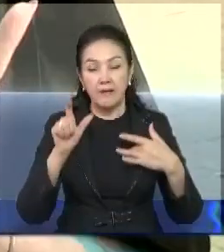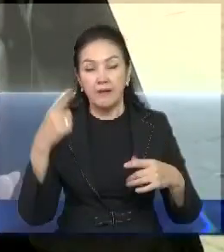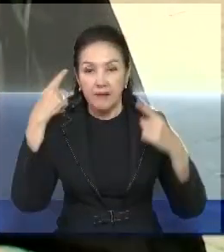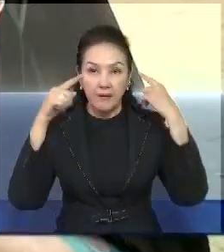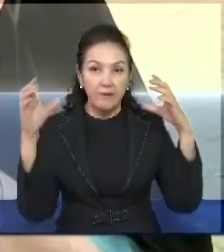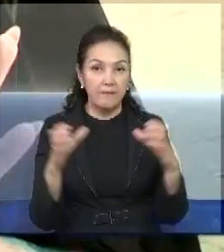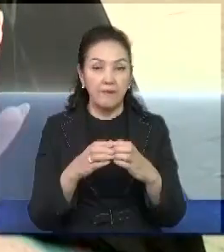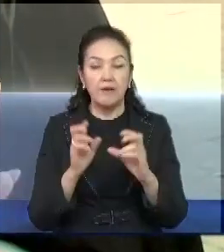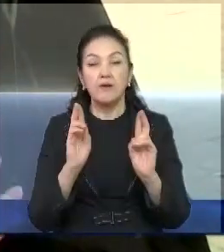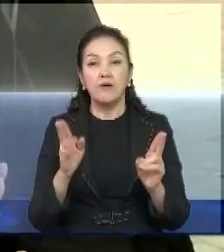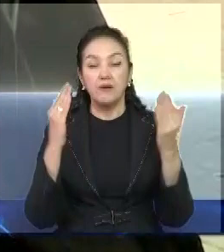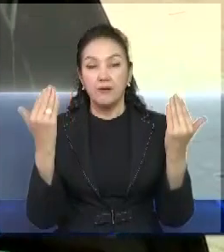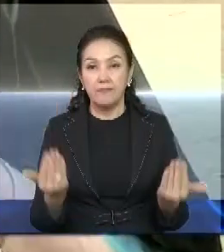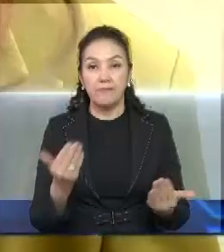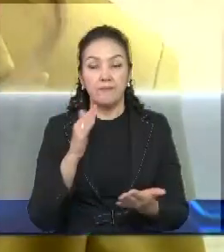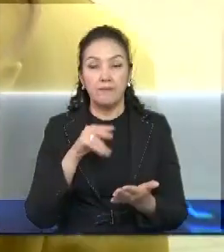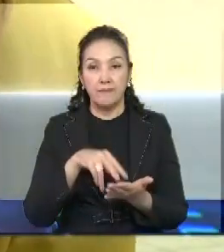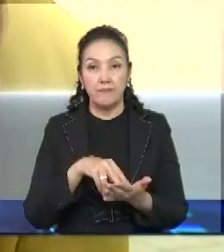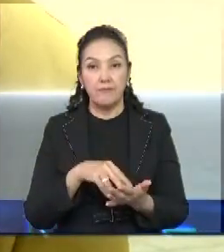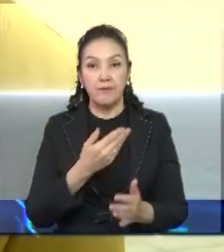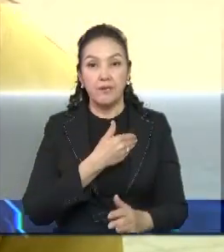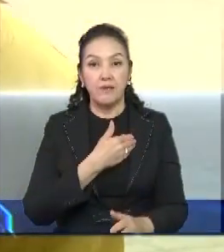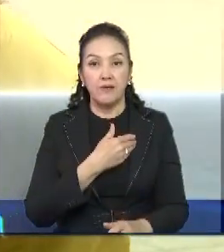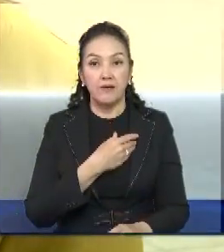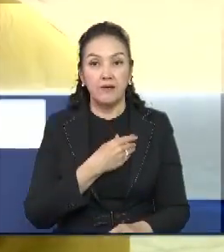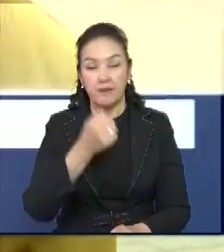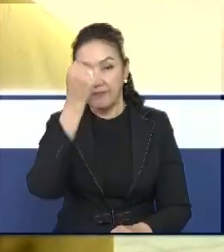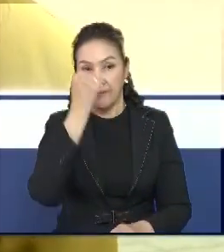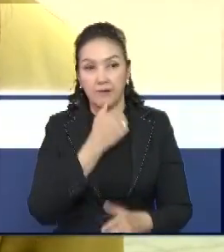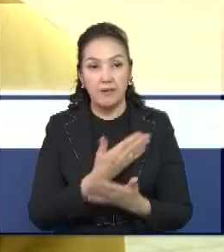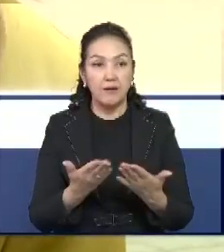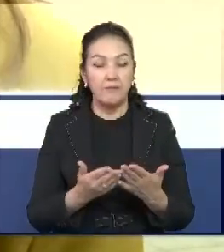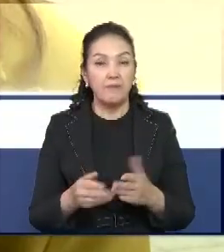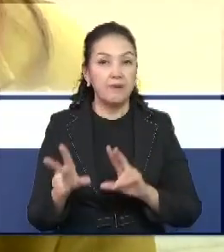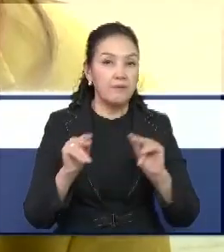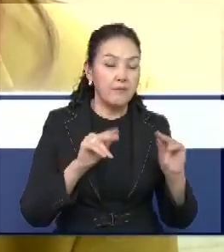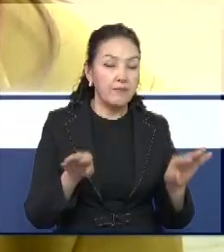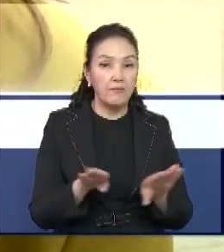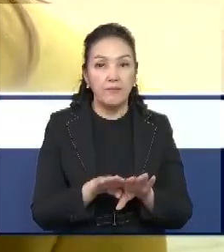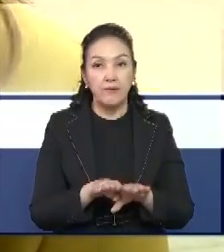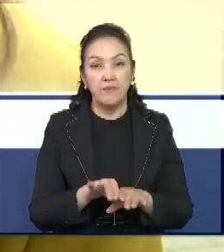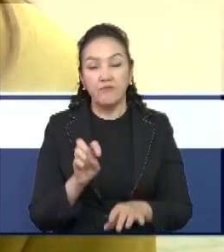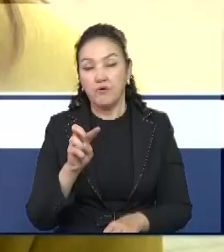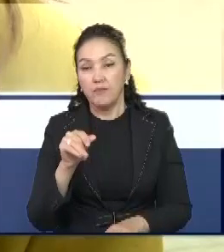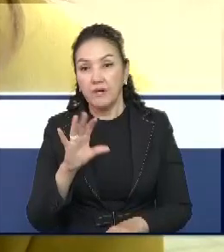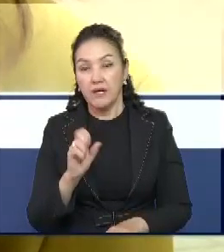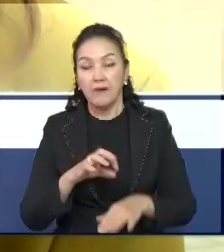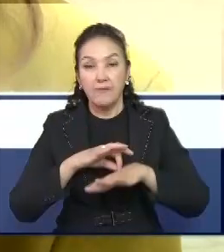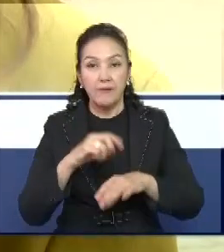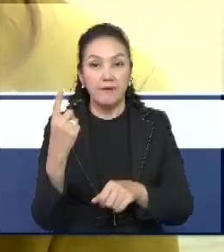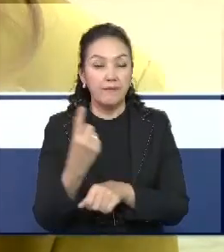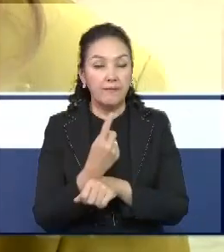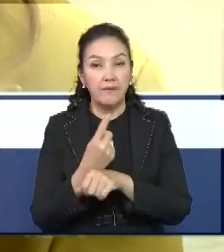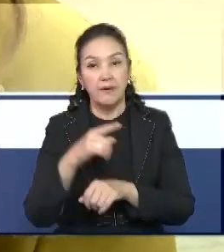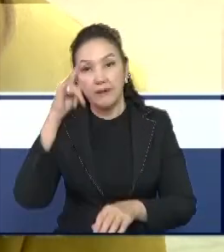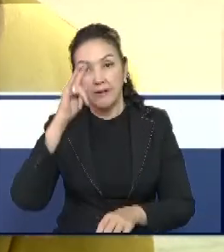творческие коллективы, кто сейчас здесь находится. Я хочу сказать спасибо, что я являюсь частью такого форума, который проводится впервые